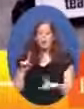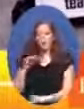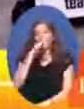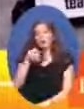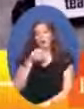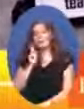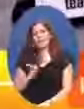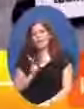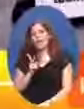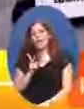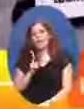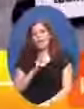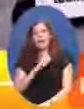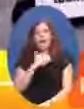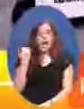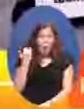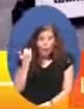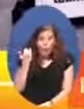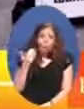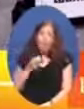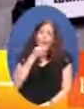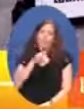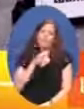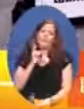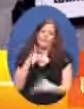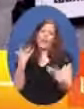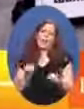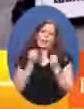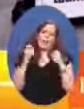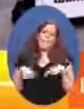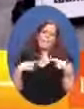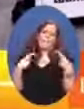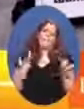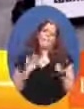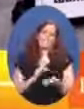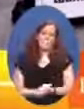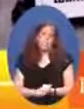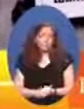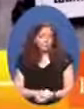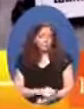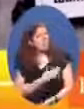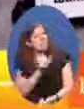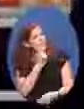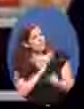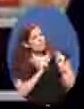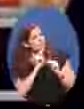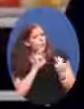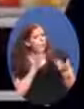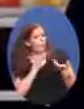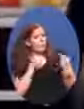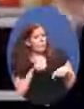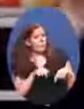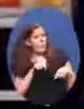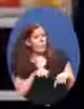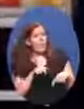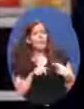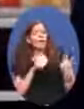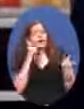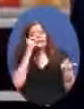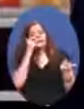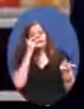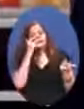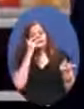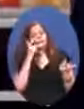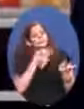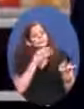אם אפשר להרוג, אנחנו לא שואלים אם אפשר להציל חיים. לפני שנדבר על מה שקורה אצלנו על יד הבית, בפתח